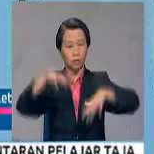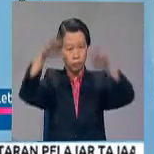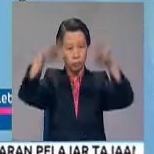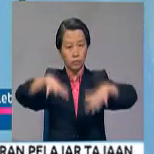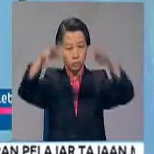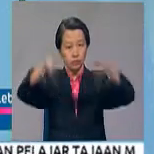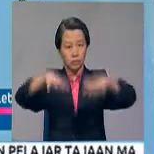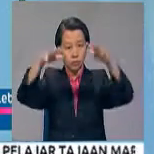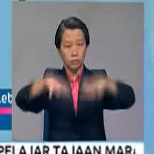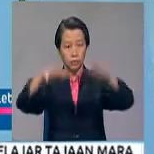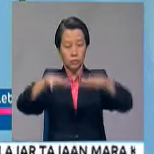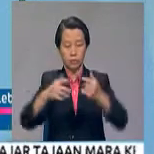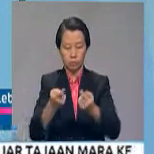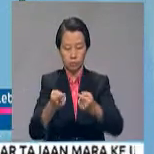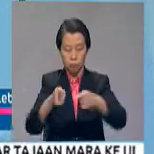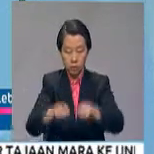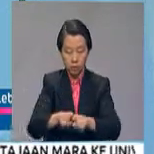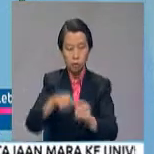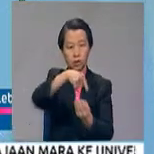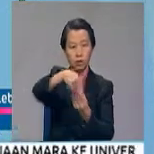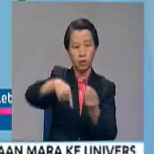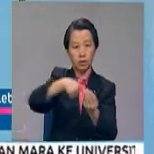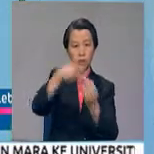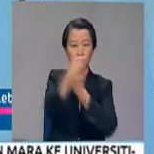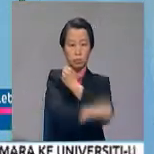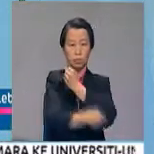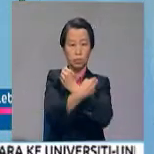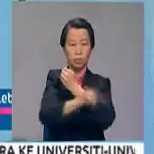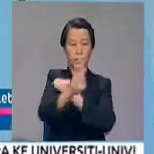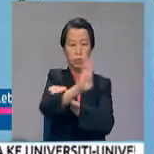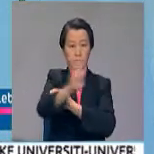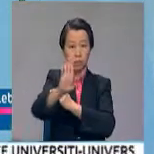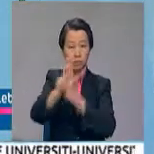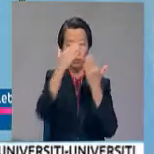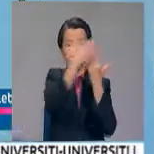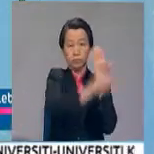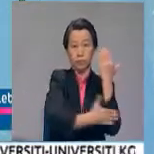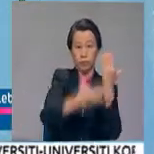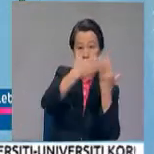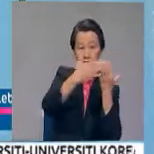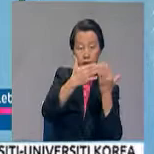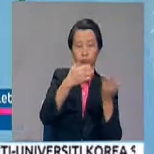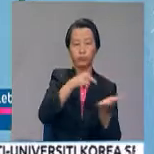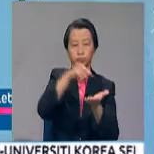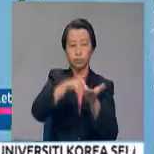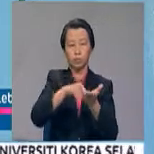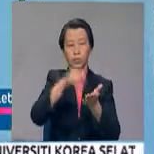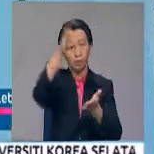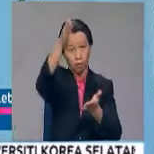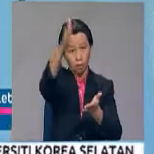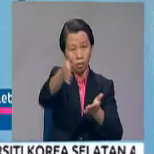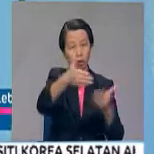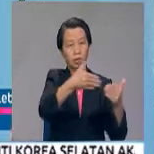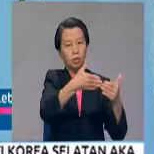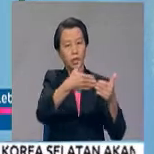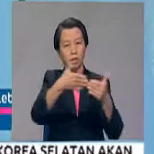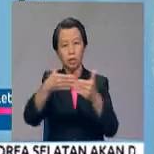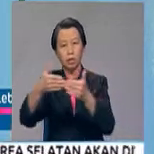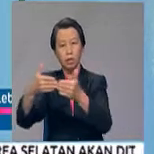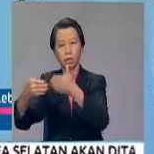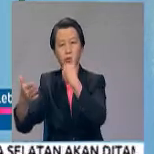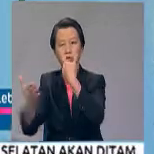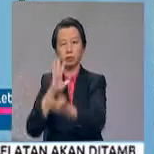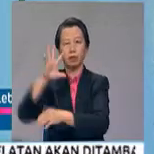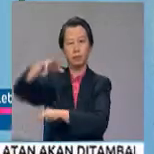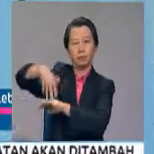tempat kini sedang berlaku di sekitar negeri-negeri di barat semenanjung dan keadaan ini dijangka akan berlanjutan sehingga